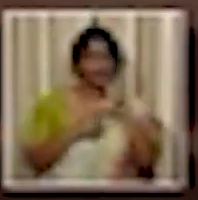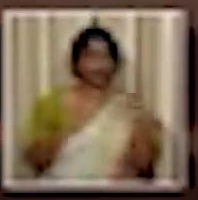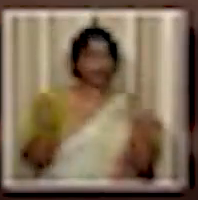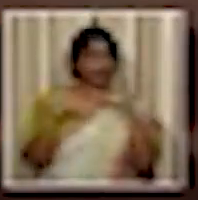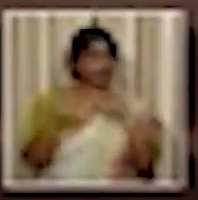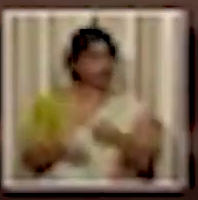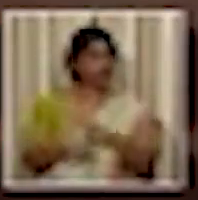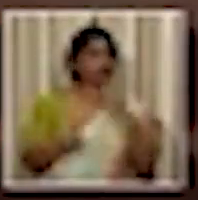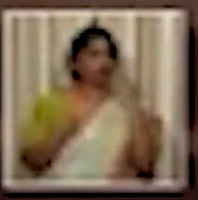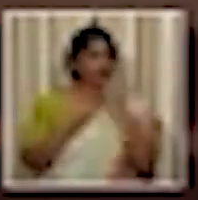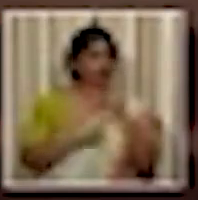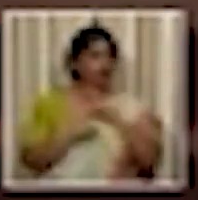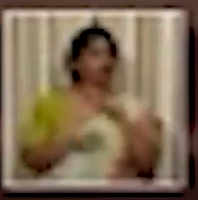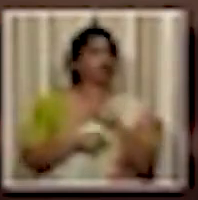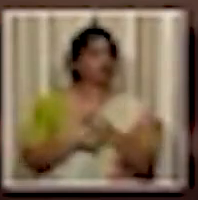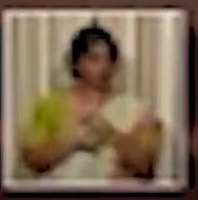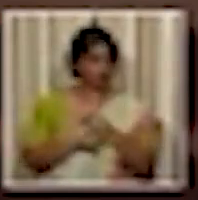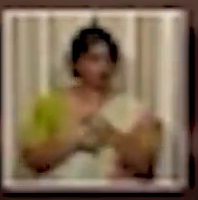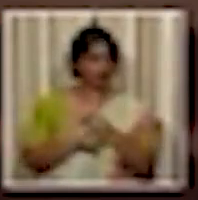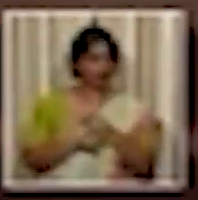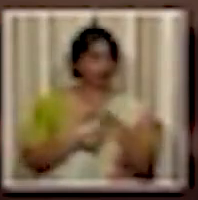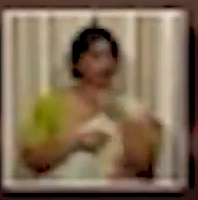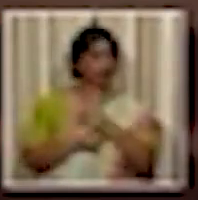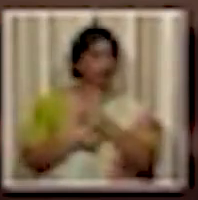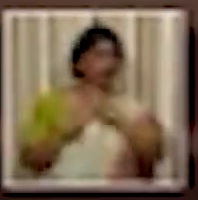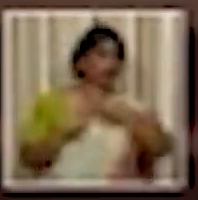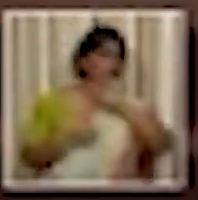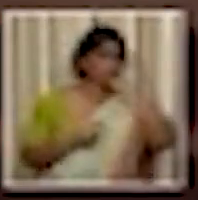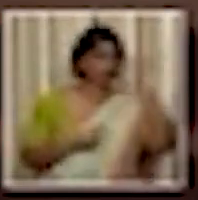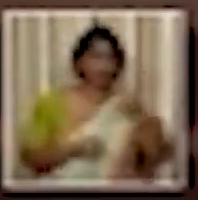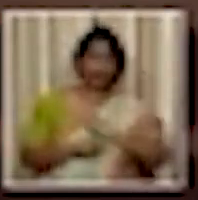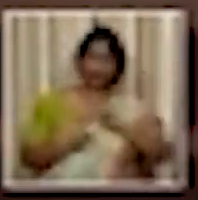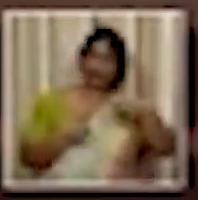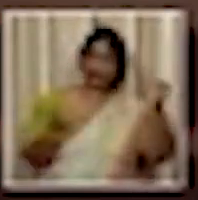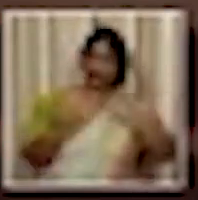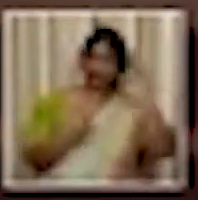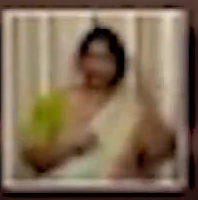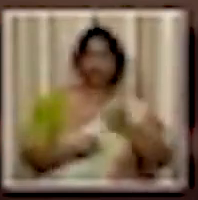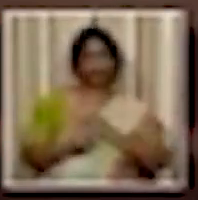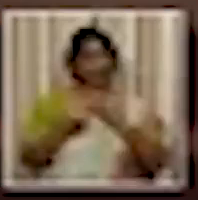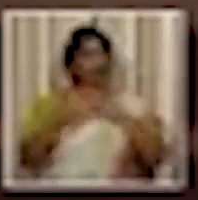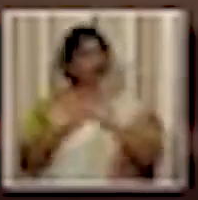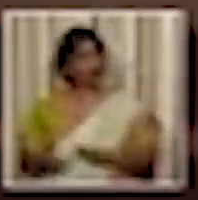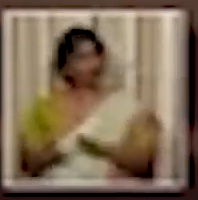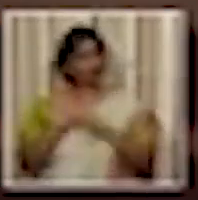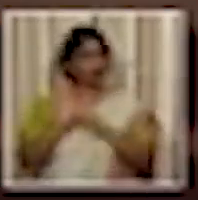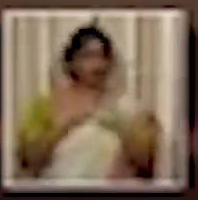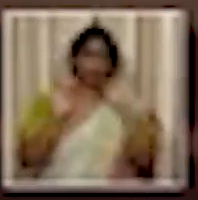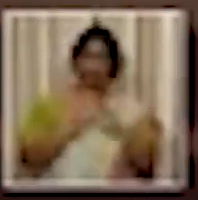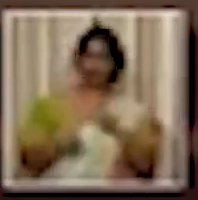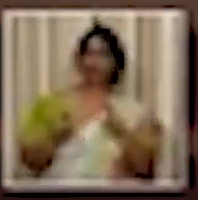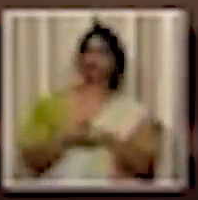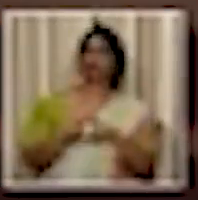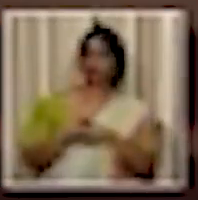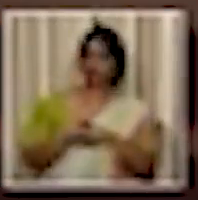සම්බන්ධව සාකච්ඡා කරලා තියෙනවා. එයායට ඒ අයගෙන් වෙනත් තැන්වලට යන එකක වෙච්ච අයත් එතන ඉන්න ඕන අයටත් අසාධාරණයක් නොවන